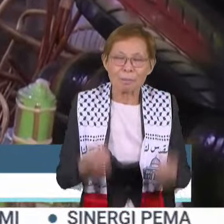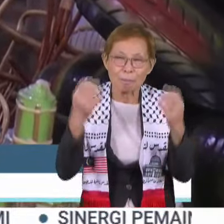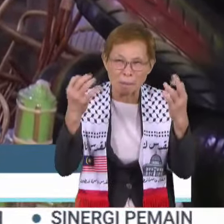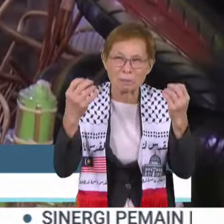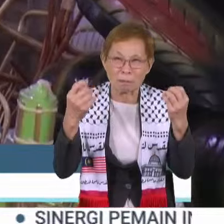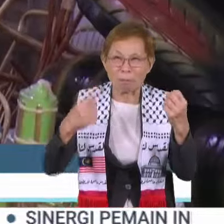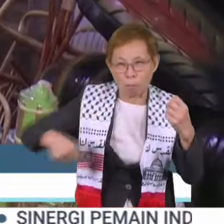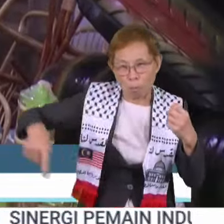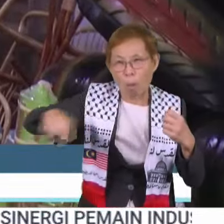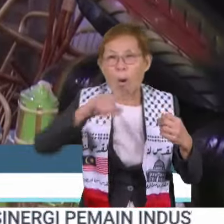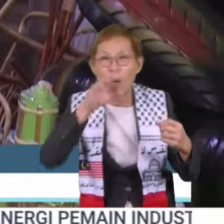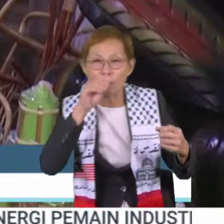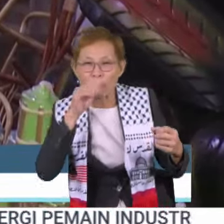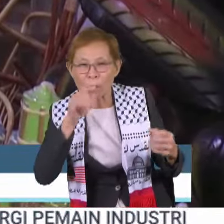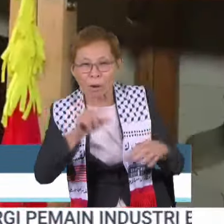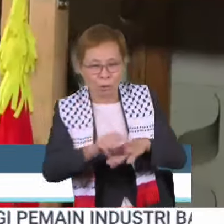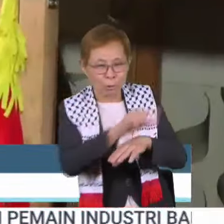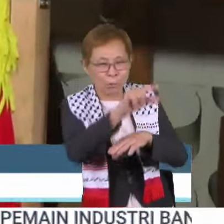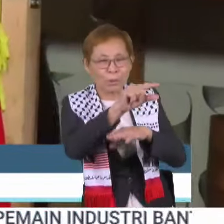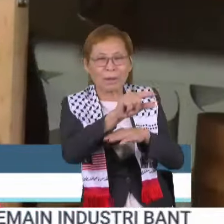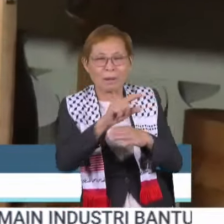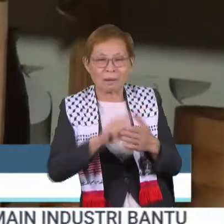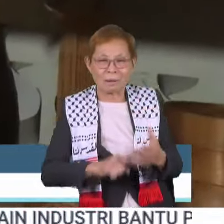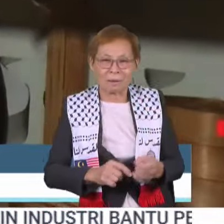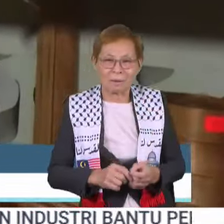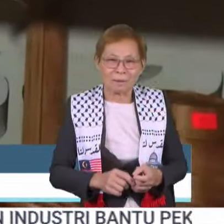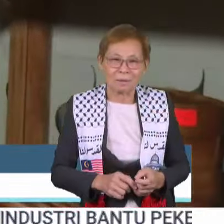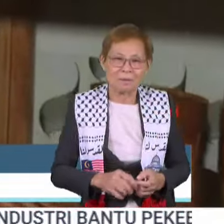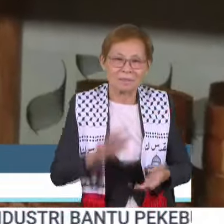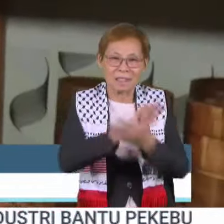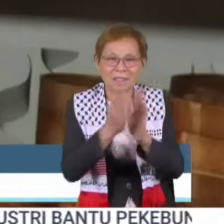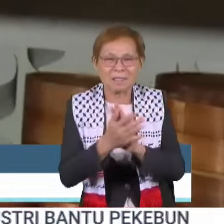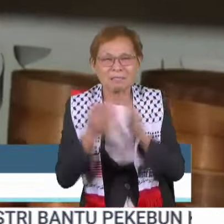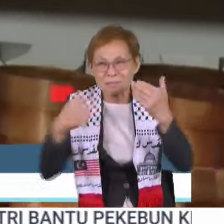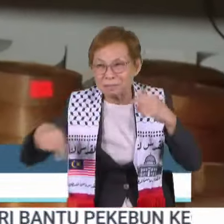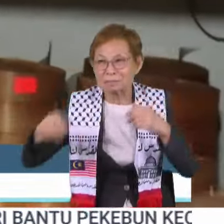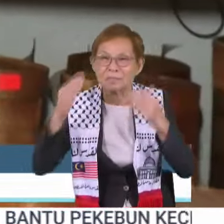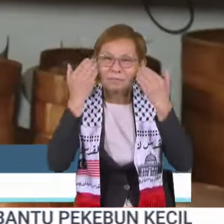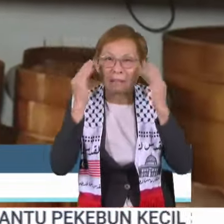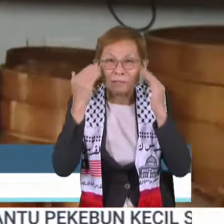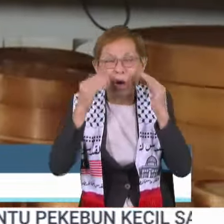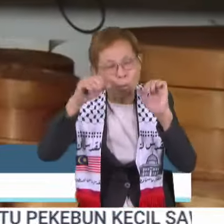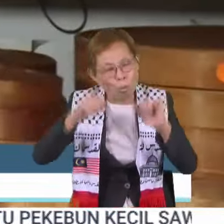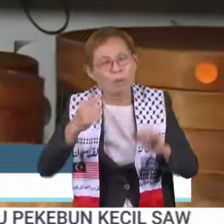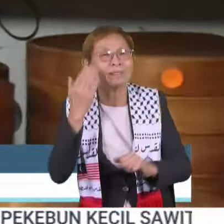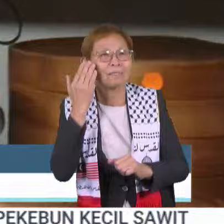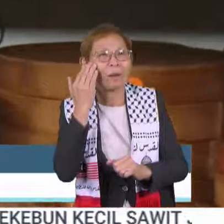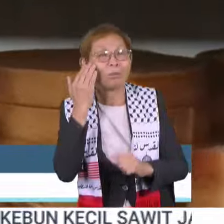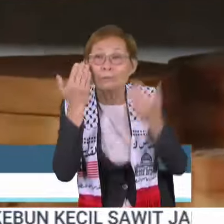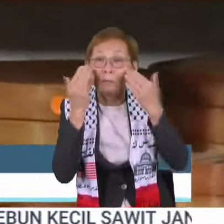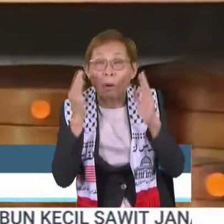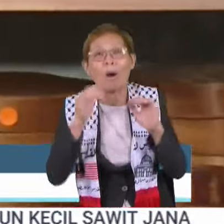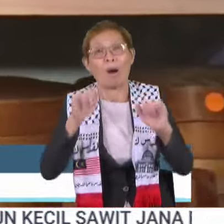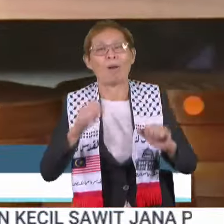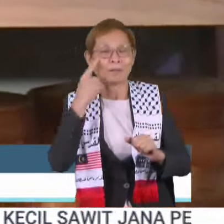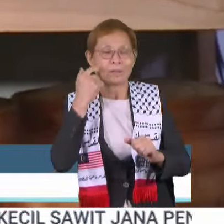orang kataun apa J jadi orang tak tahu boleh tahu itu